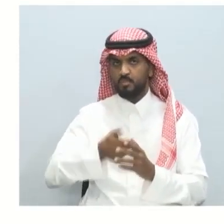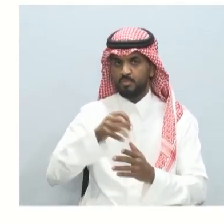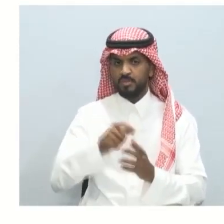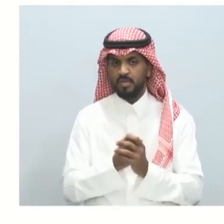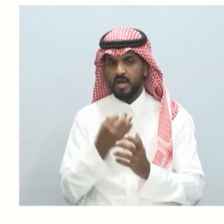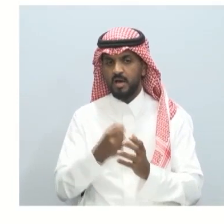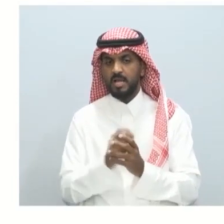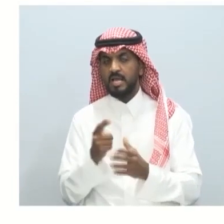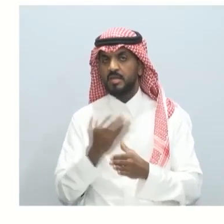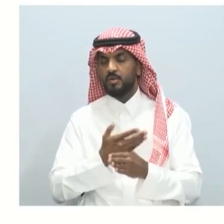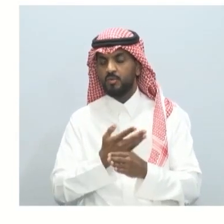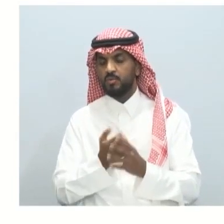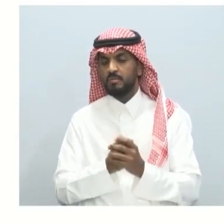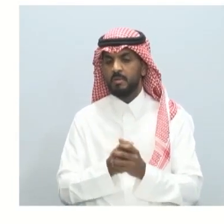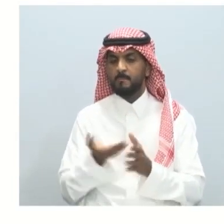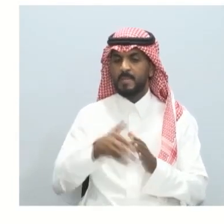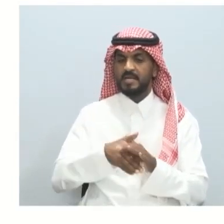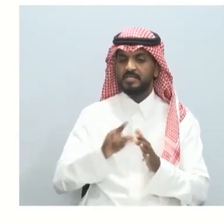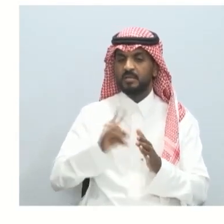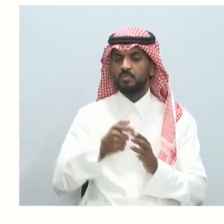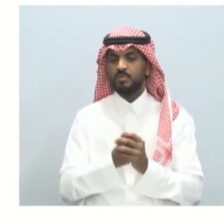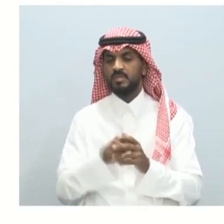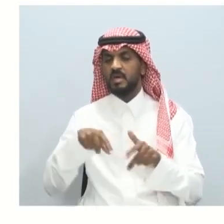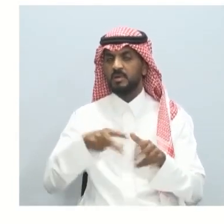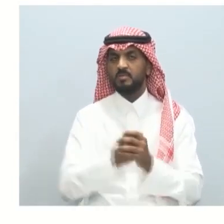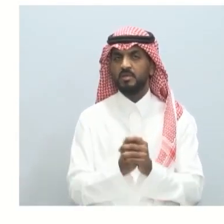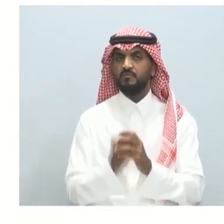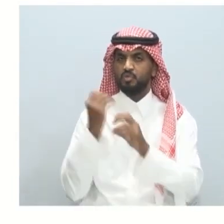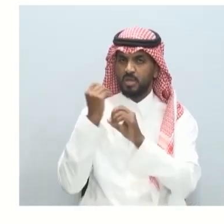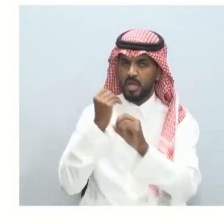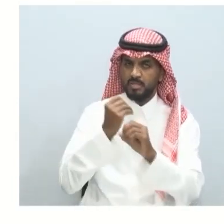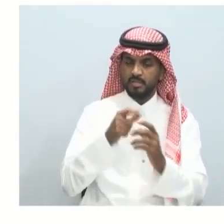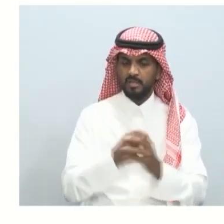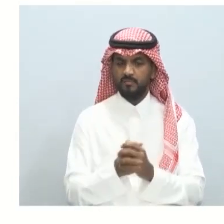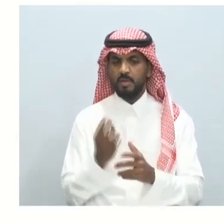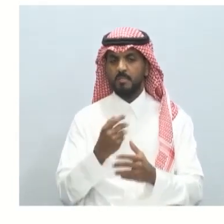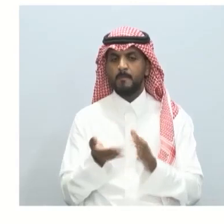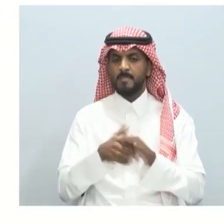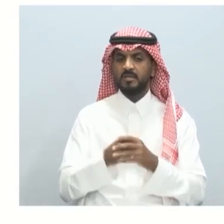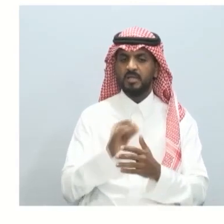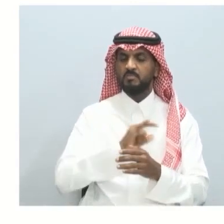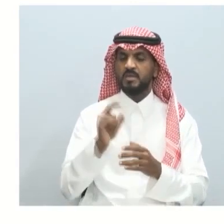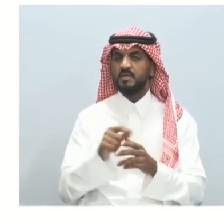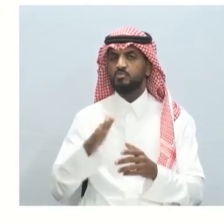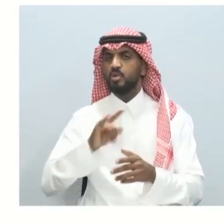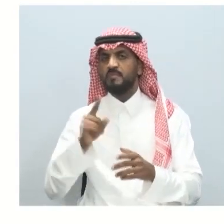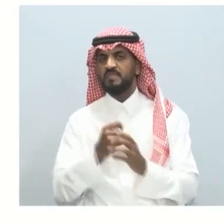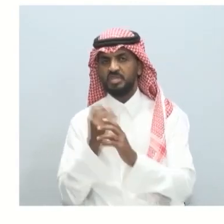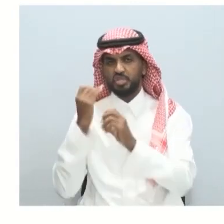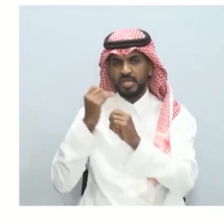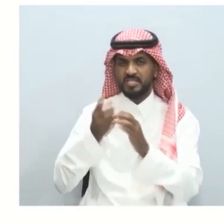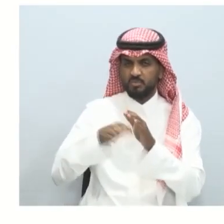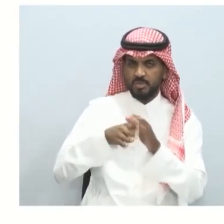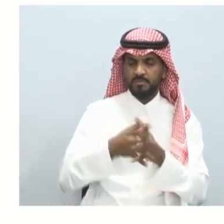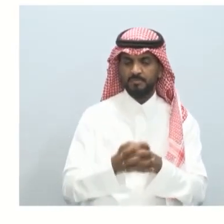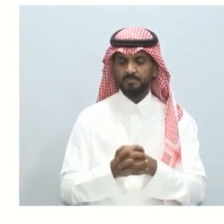قال لانه لما مات سلام ابو المنذر ذهب ابو علي في جنازته فلما مات ابو علي لم يذهب سلام في